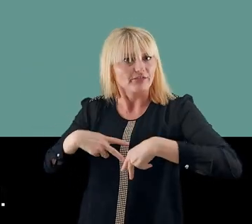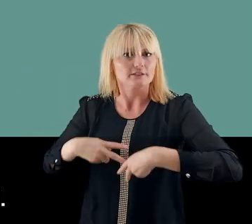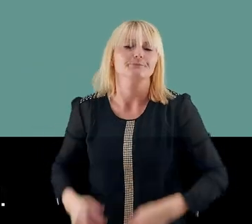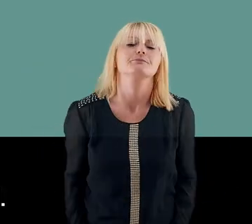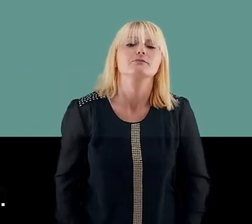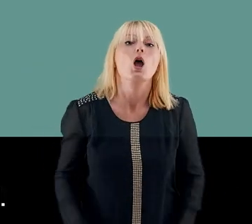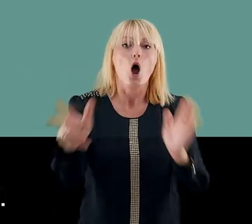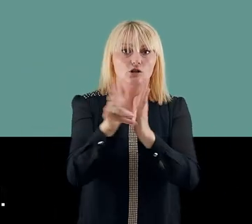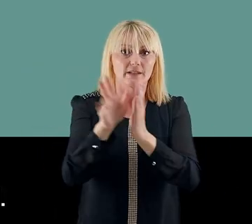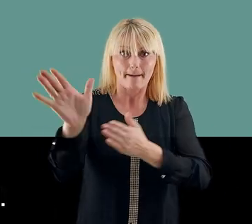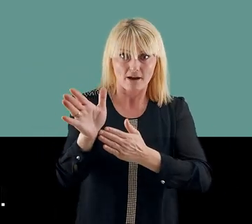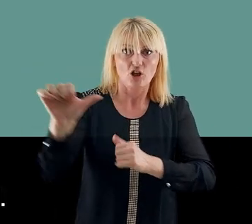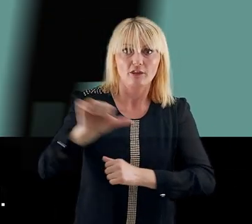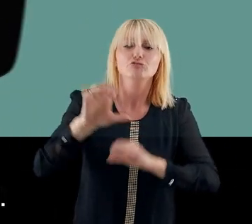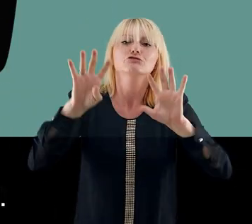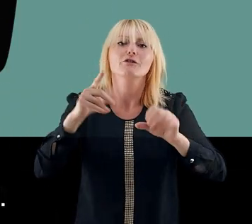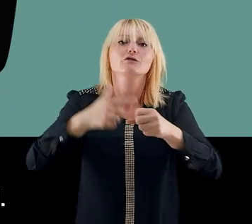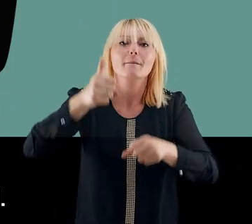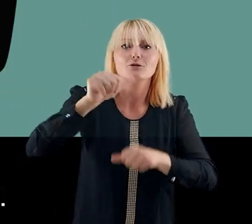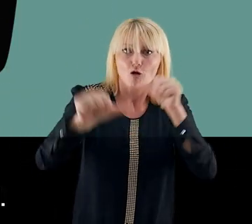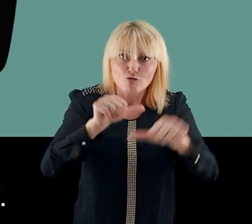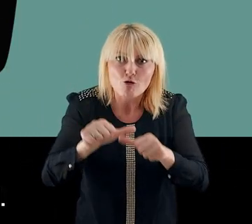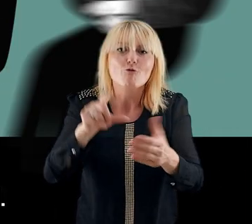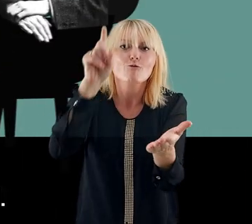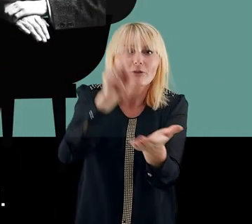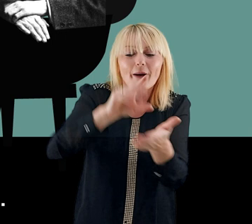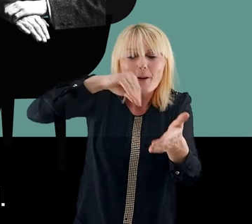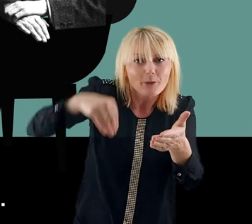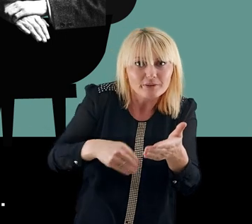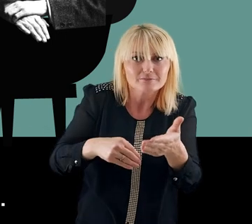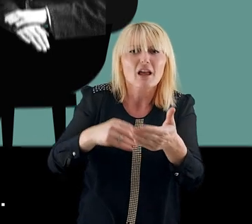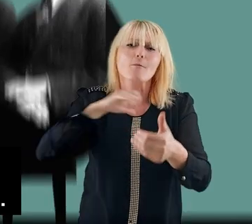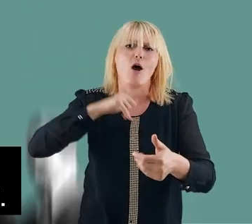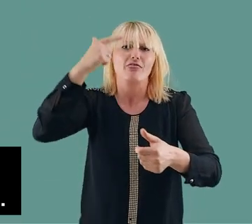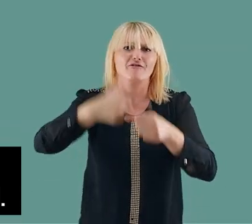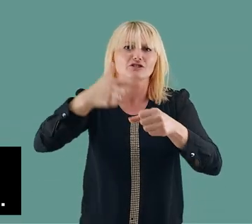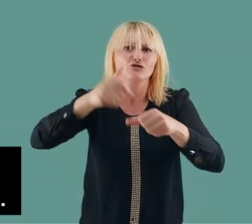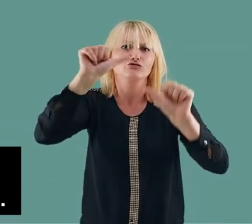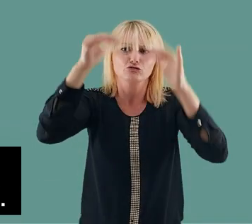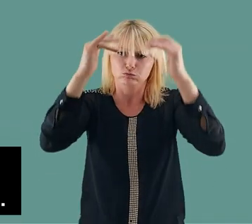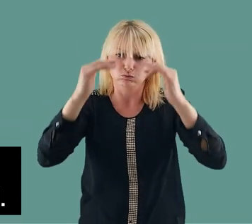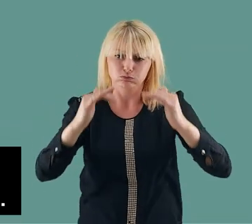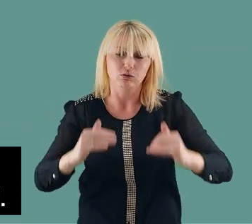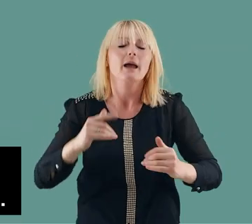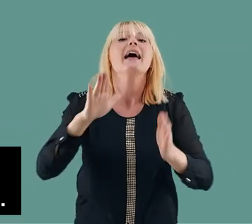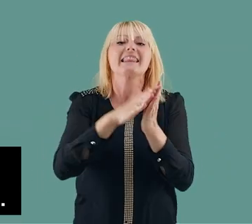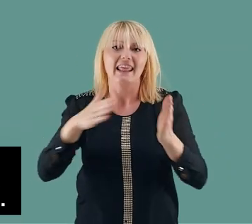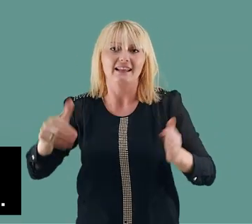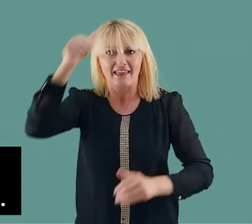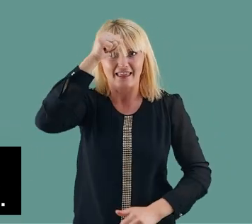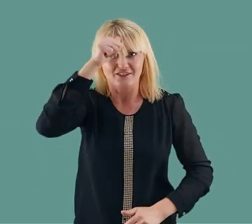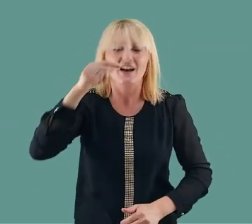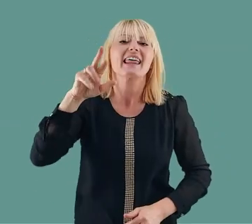18 marca 1921 roku podpisano składający się z 26 artykułów traktat pokojowy zwany